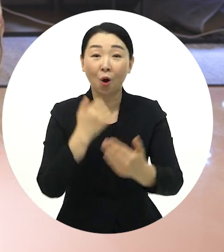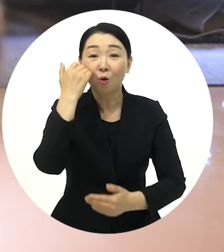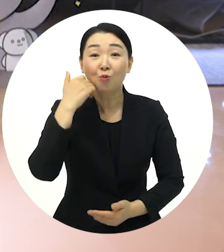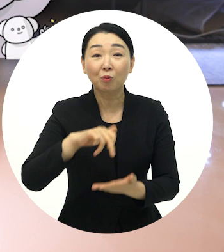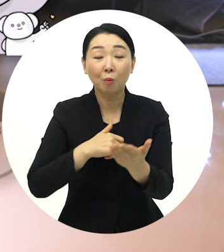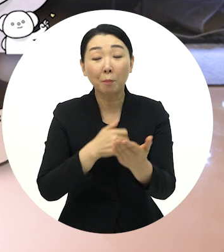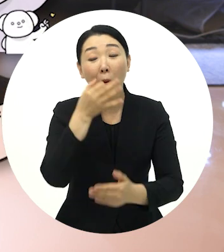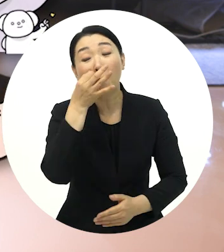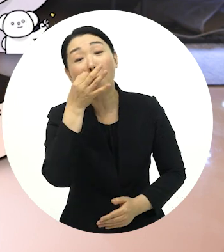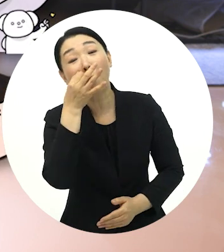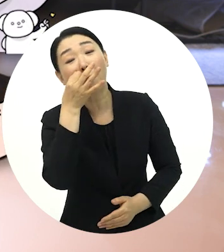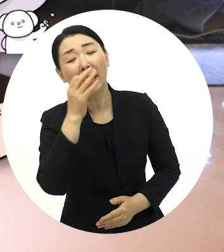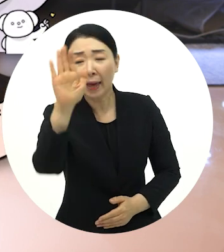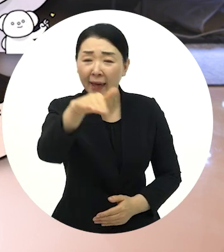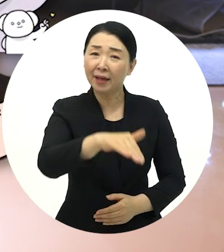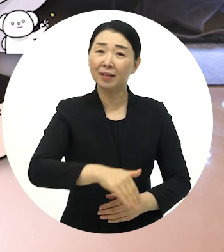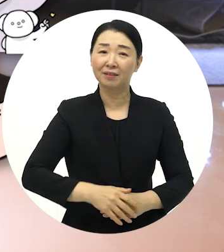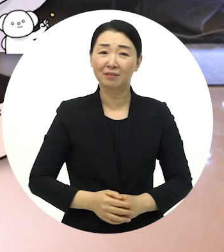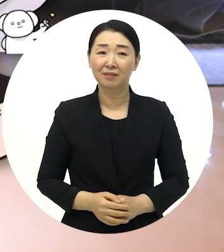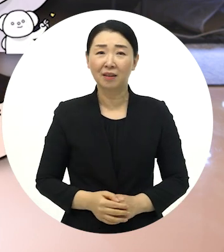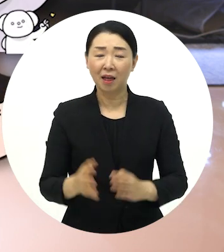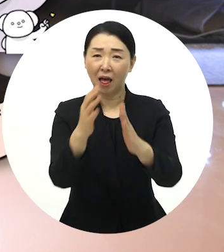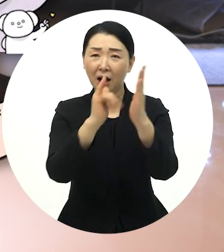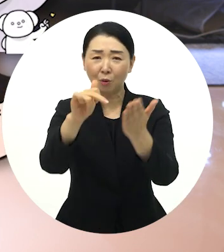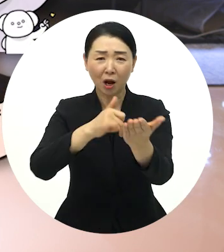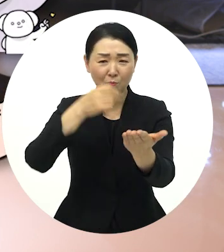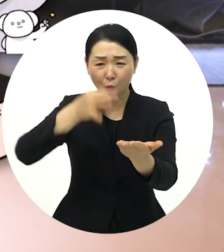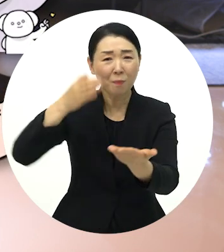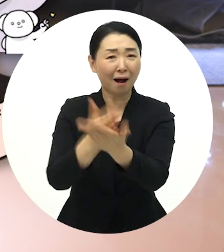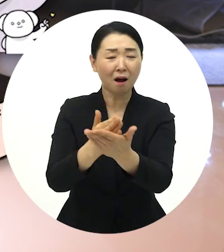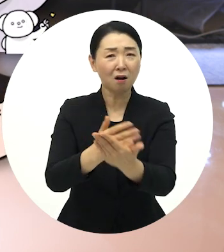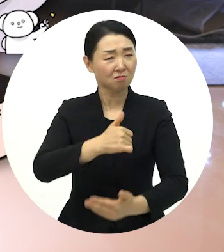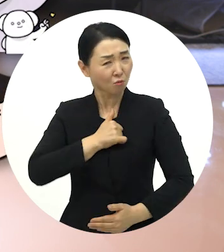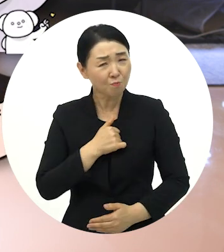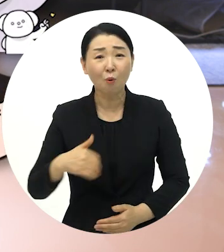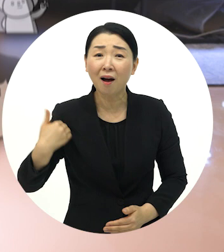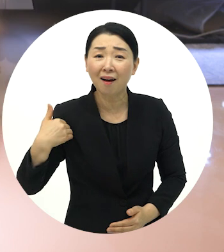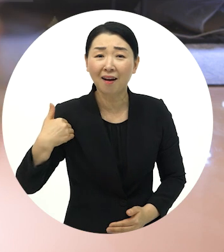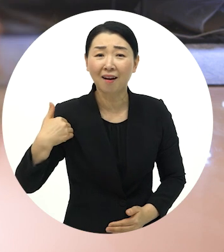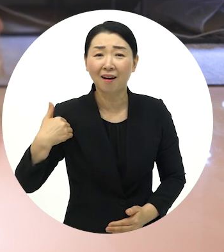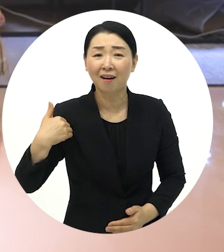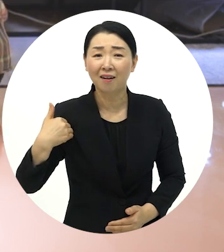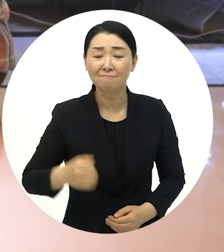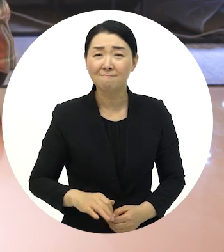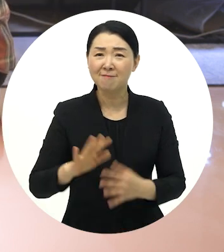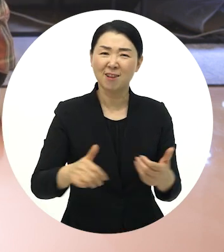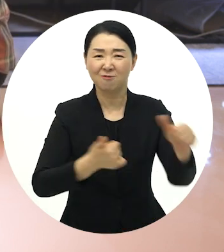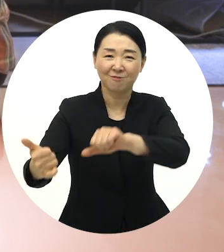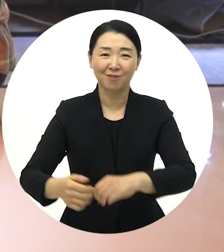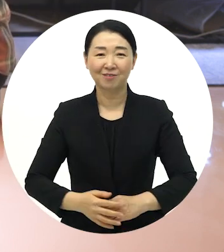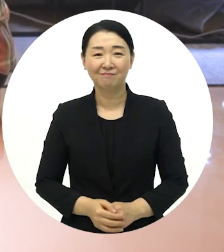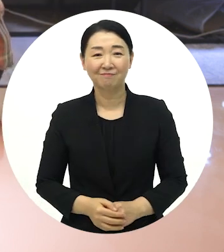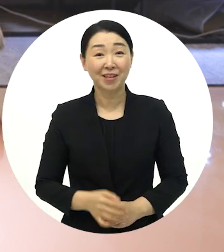보자. 누가 보자. 에헤. 아무리 가족이라도 카톡을 보는 건 아니지. 프라이버시 건 몰라? 어?